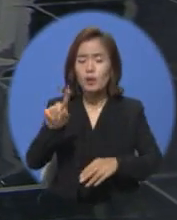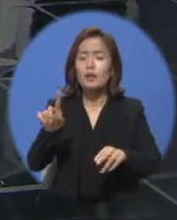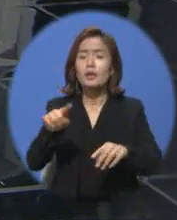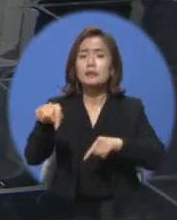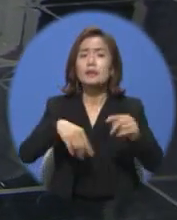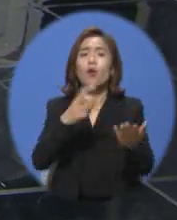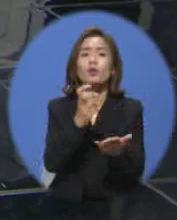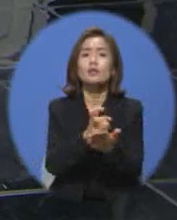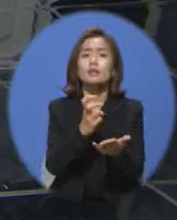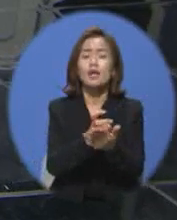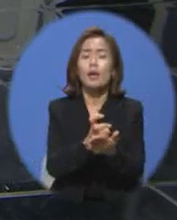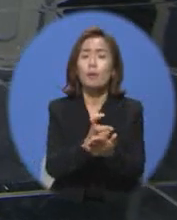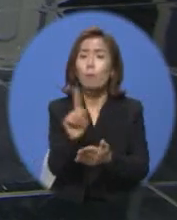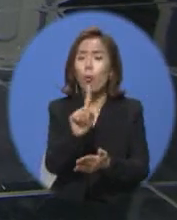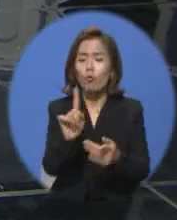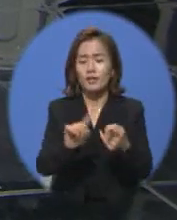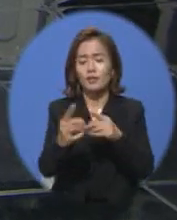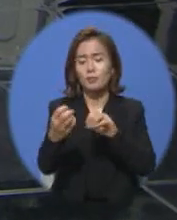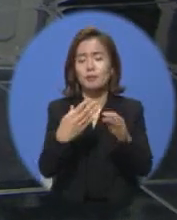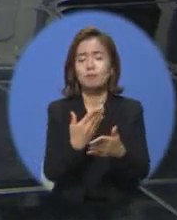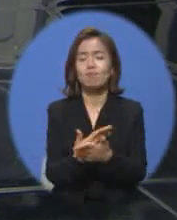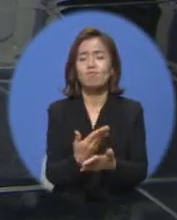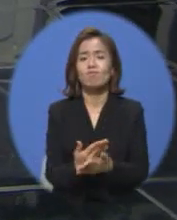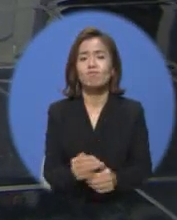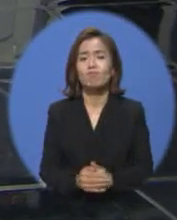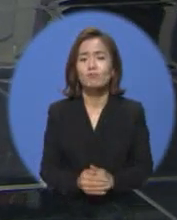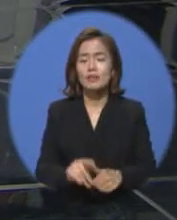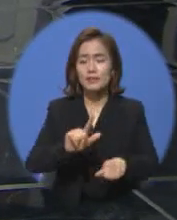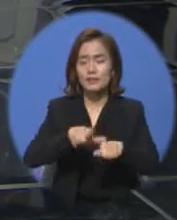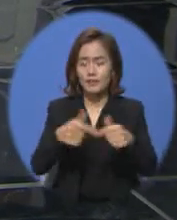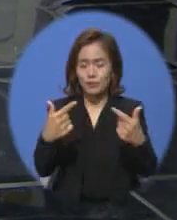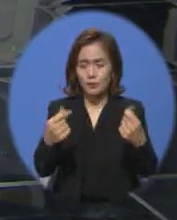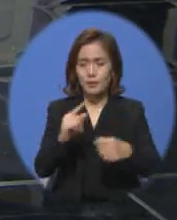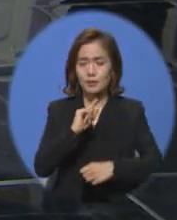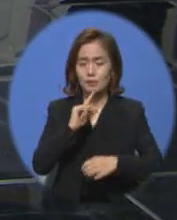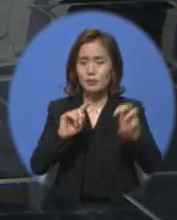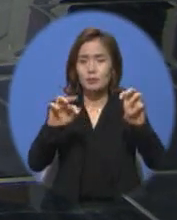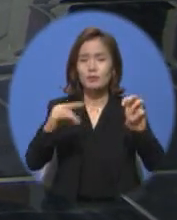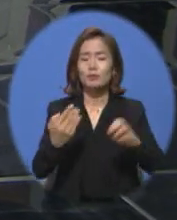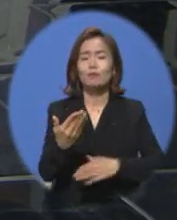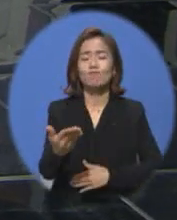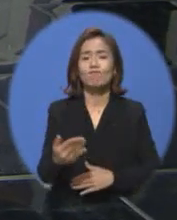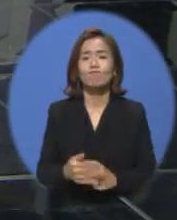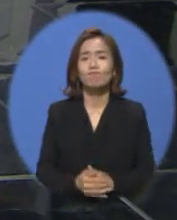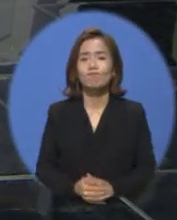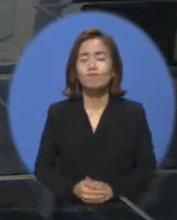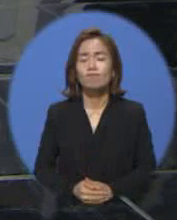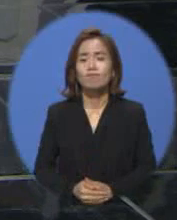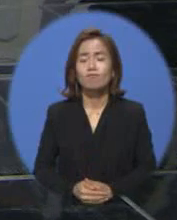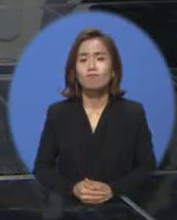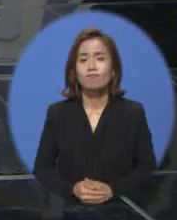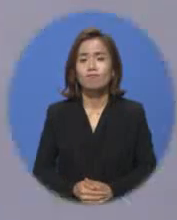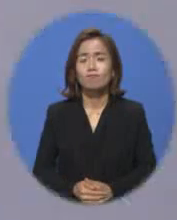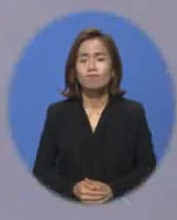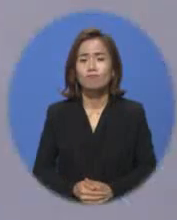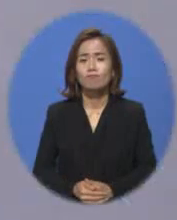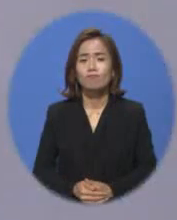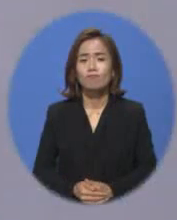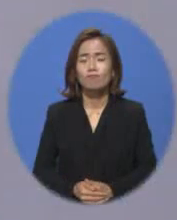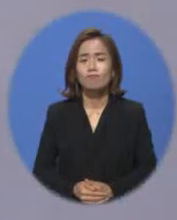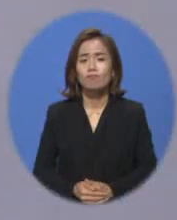현재의 경제위기를극복할수있는효과적인정책대안이있다면답변해주십시오.또한 1분30초의시간이주어집니다.후보자 이승남.